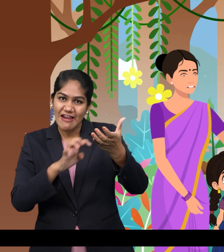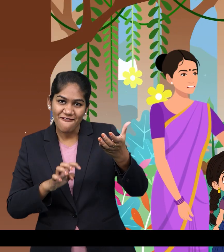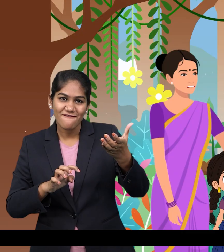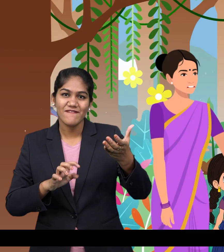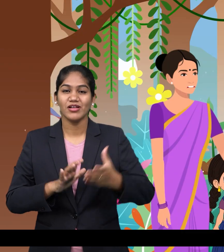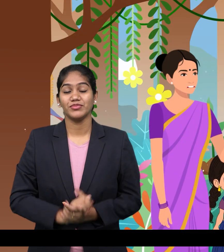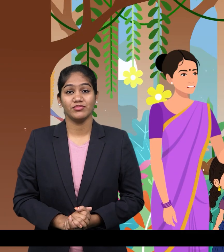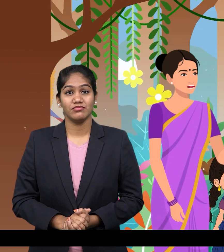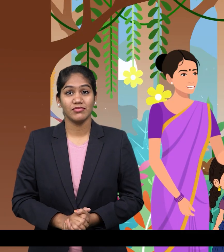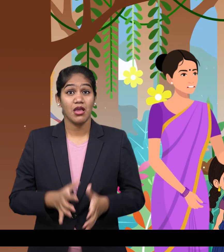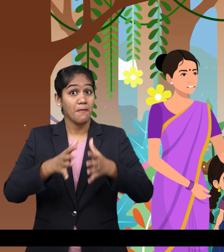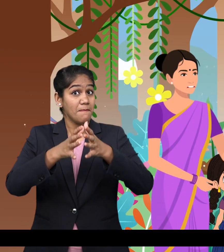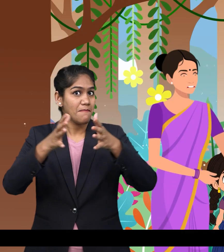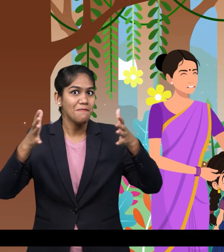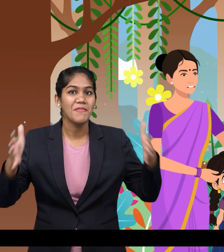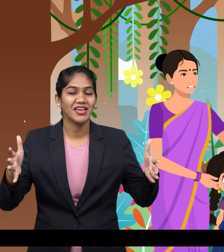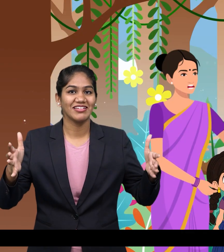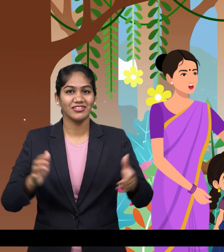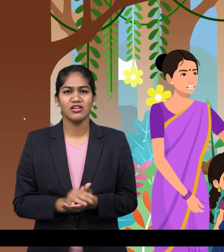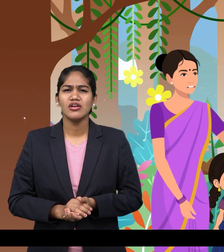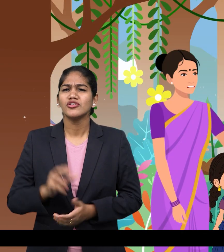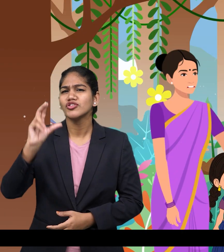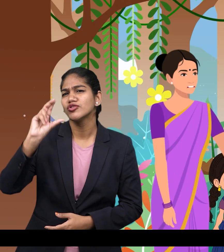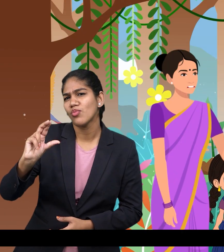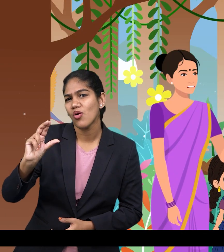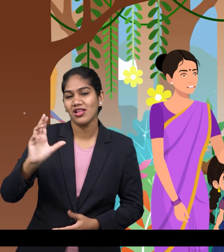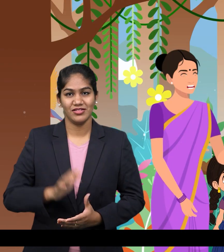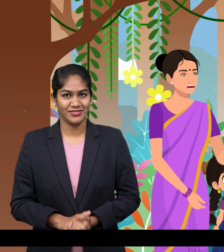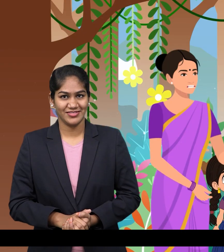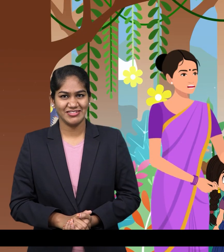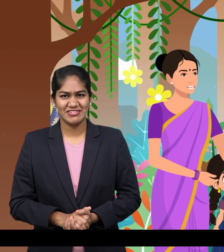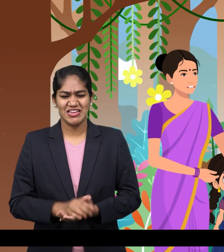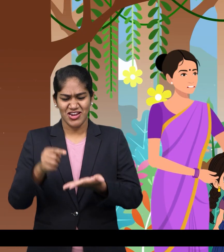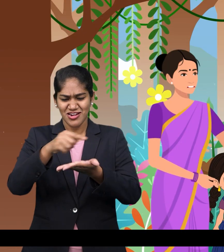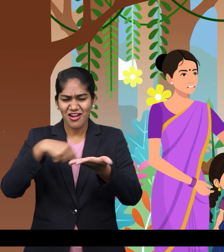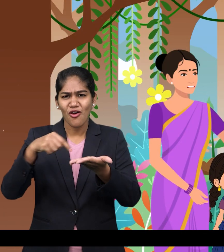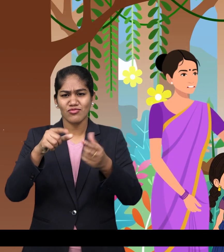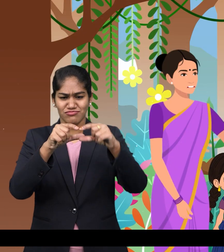కఠినమైన, పెద్ద, చిన్న, పరిమాణం,